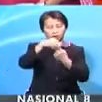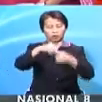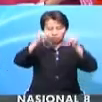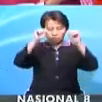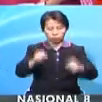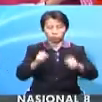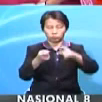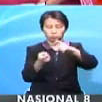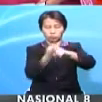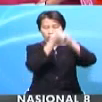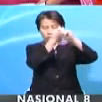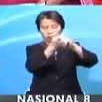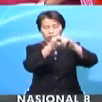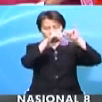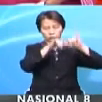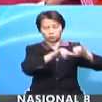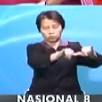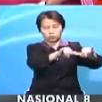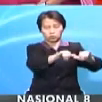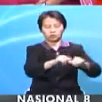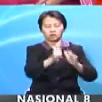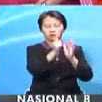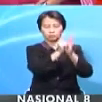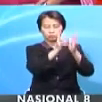penggantungan itu kekal